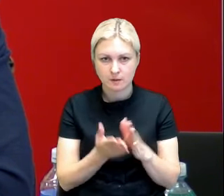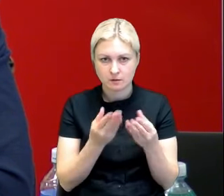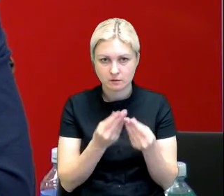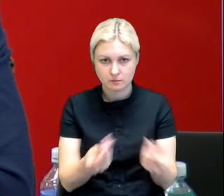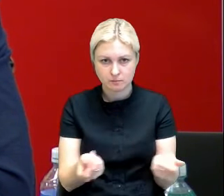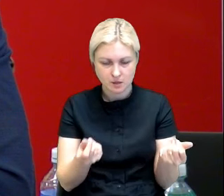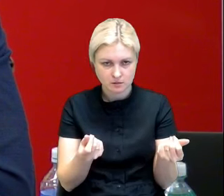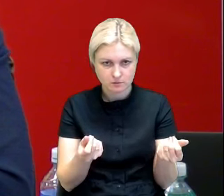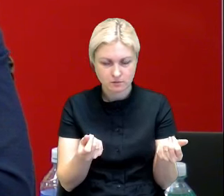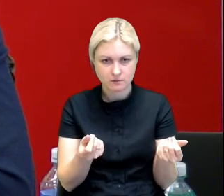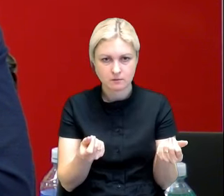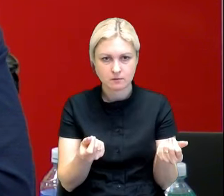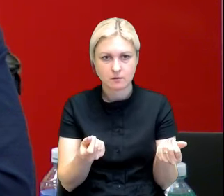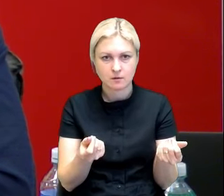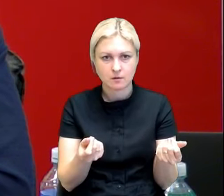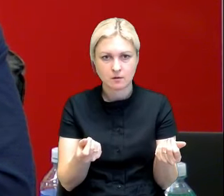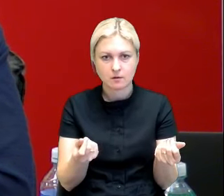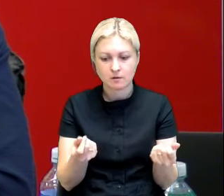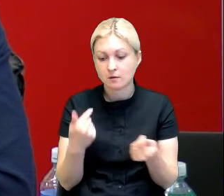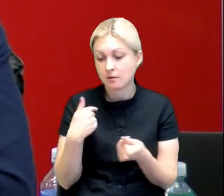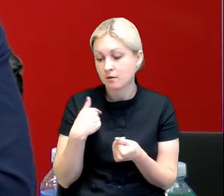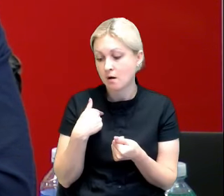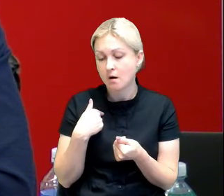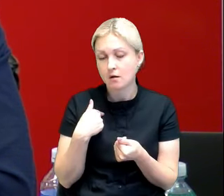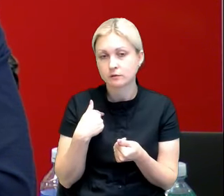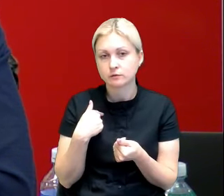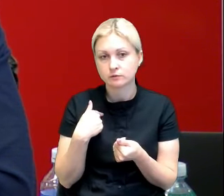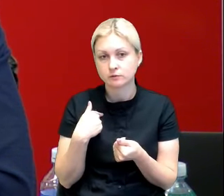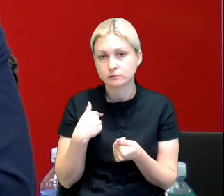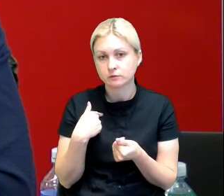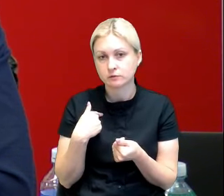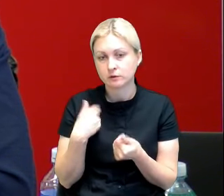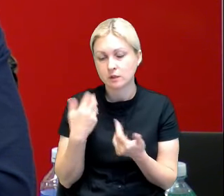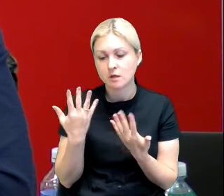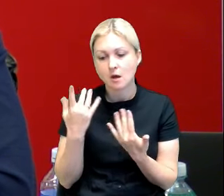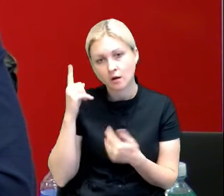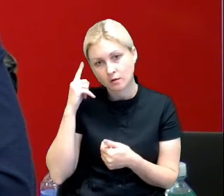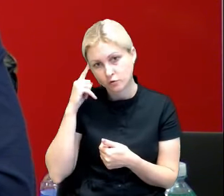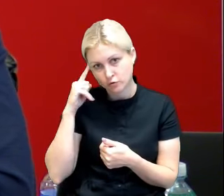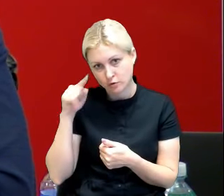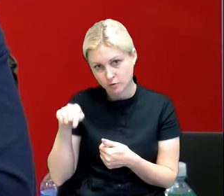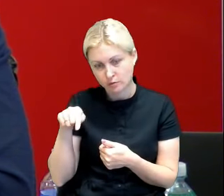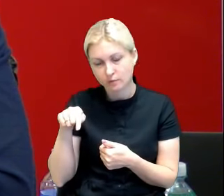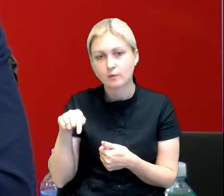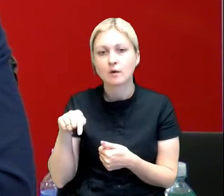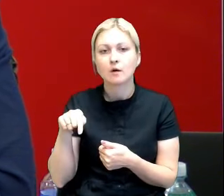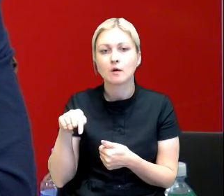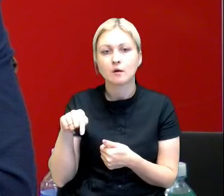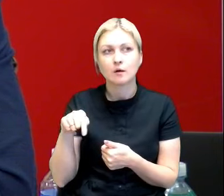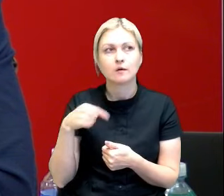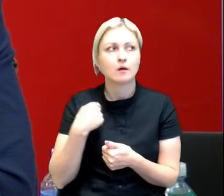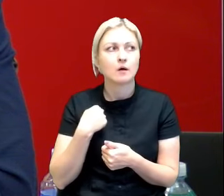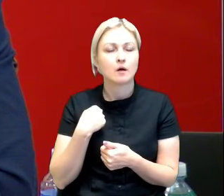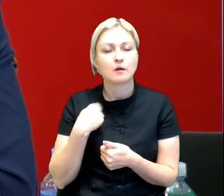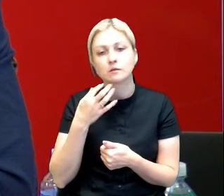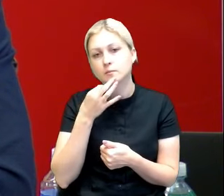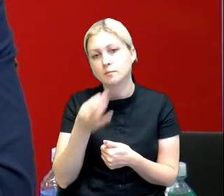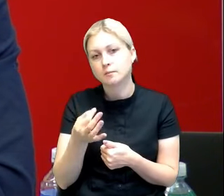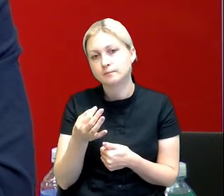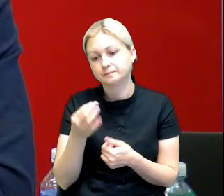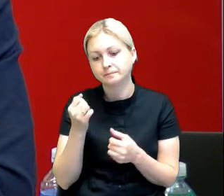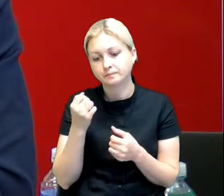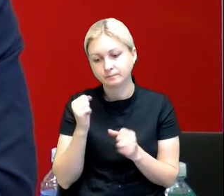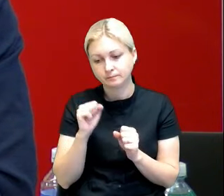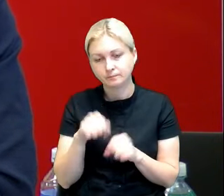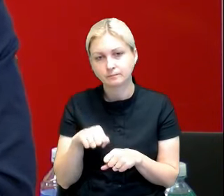spręsti mano turimomis žiniomis a a visų pirma pasakysiu galbūt tai kad dažniausiai